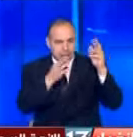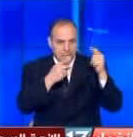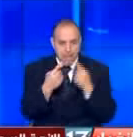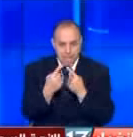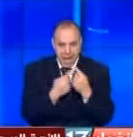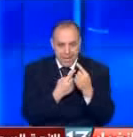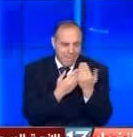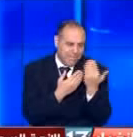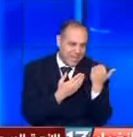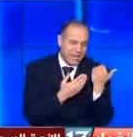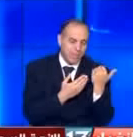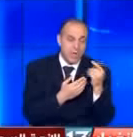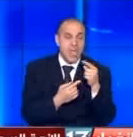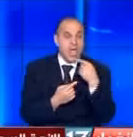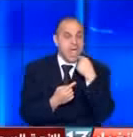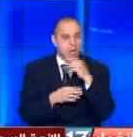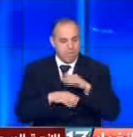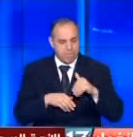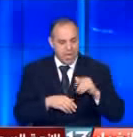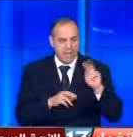الحوكمة ومكافحة الإرهاب.